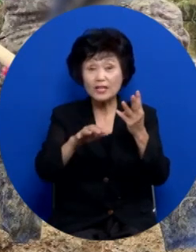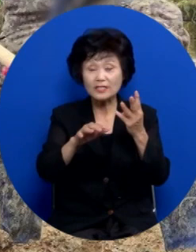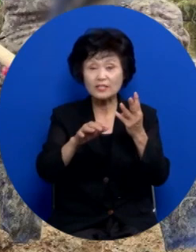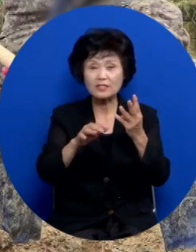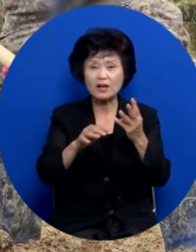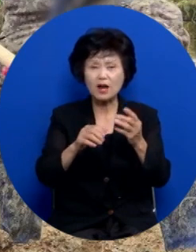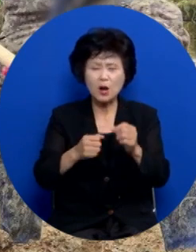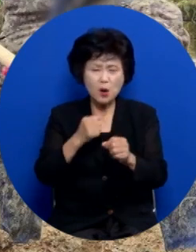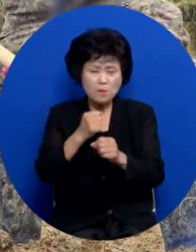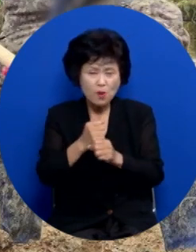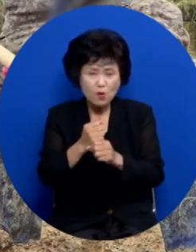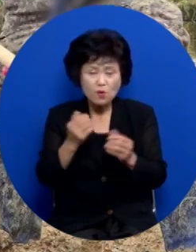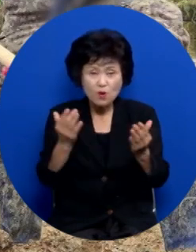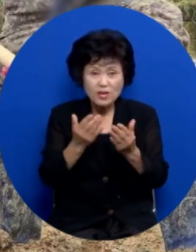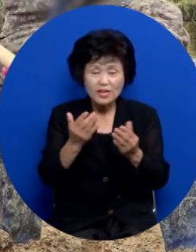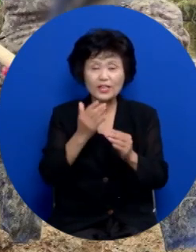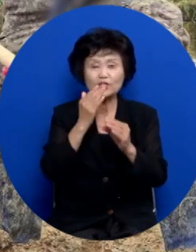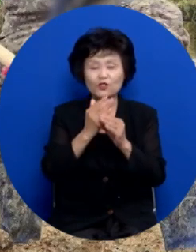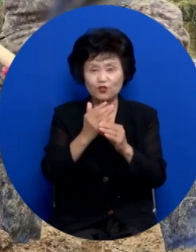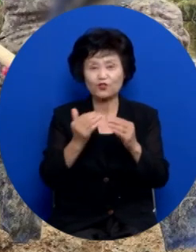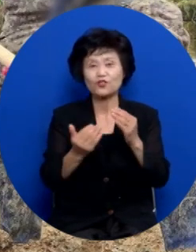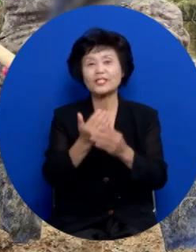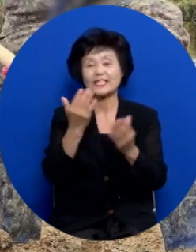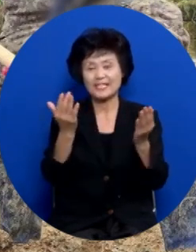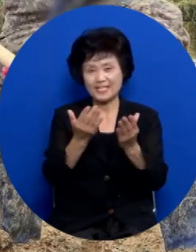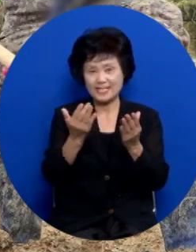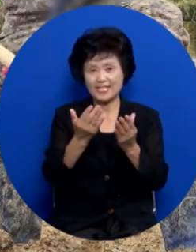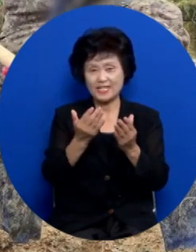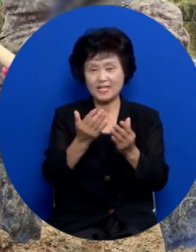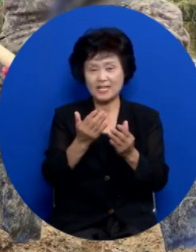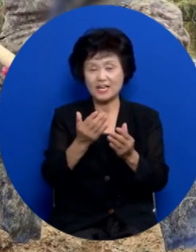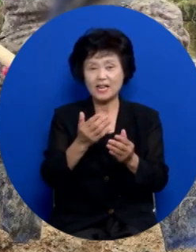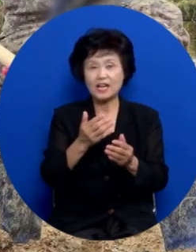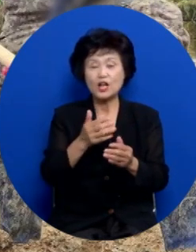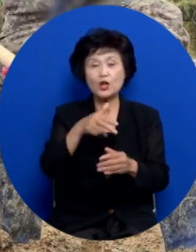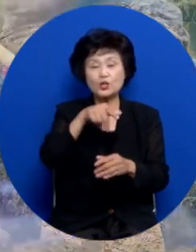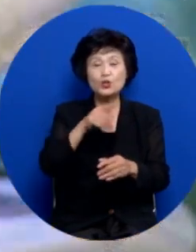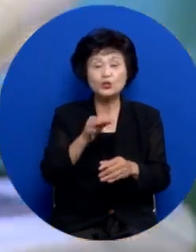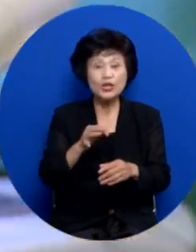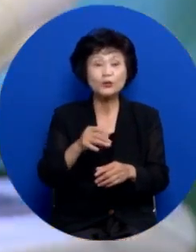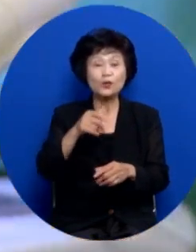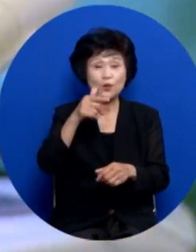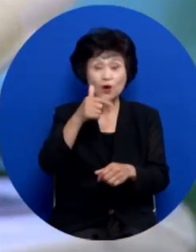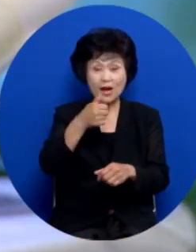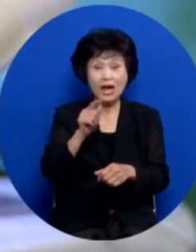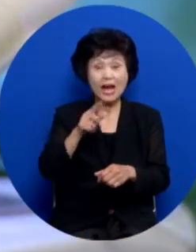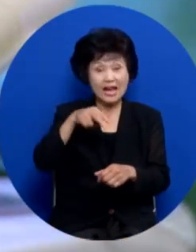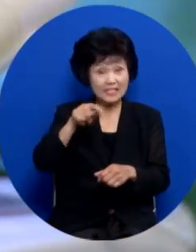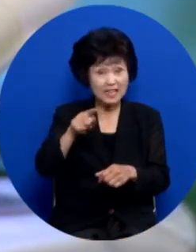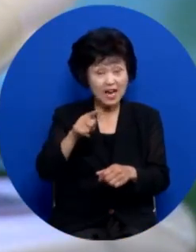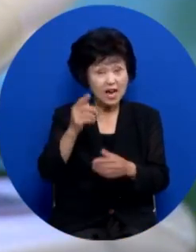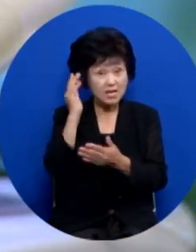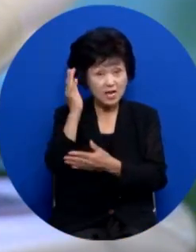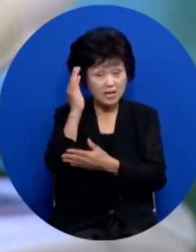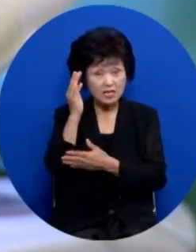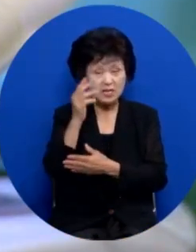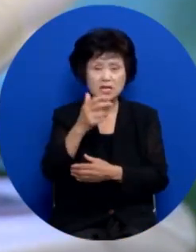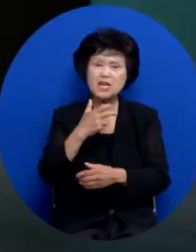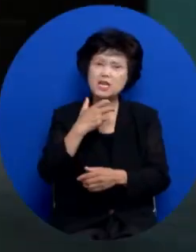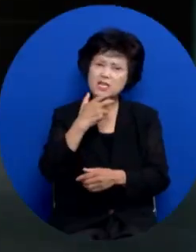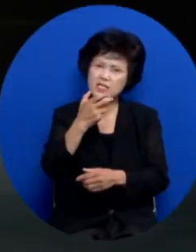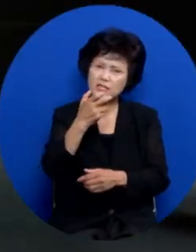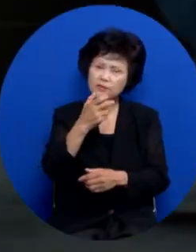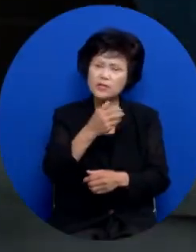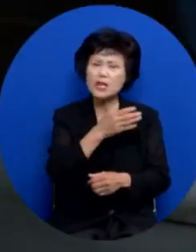하던 중에 생일입니다 조재홍 하사 이야기인데요 70대 노인분이 이렇게